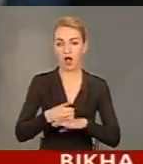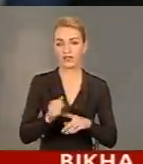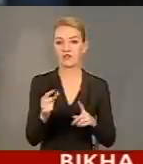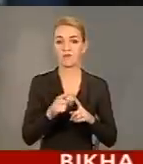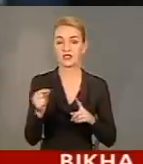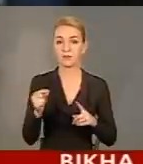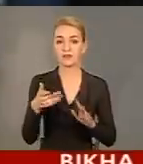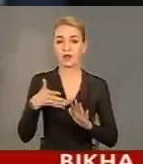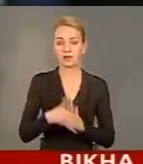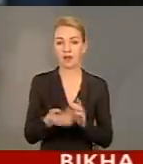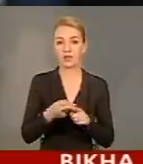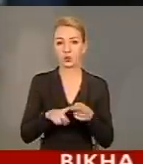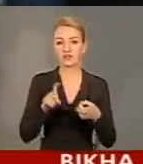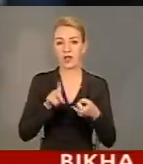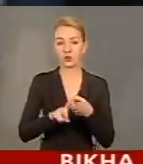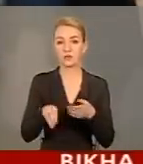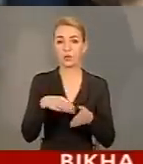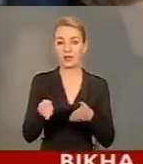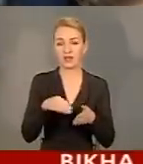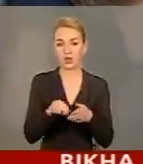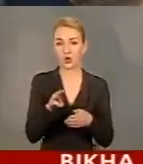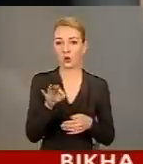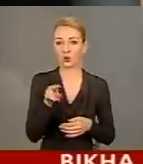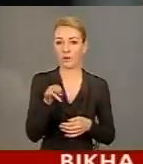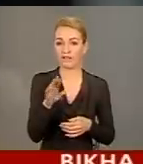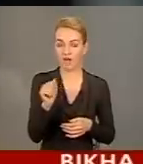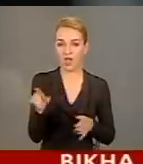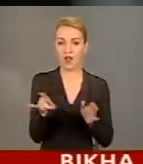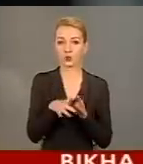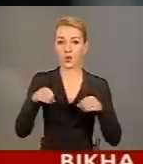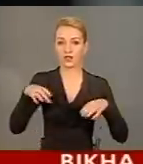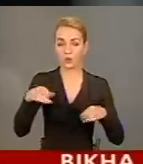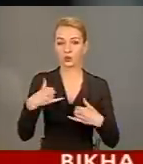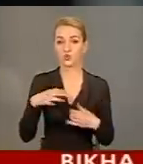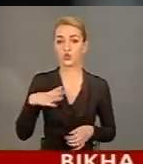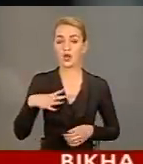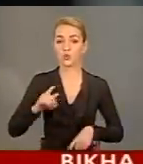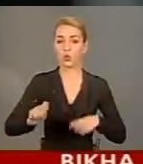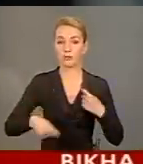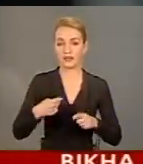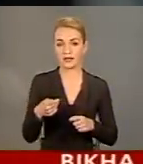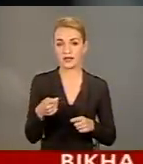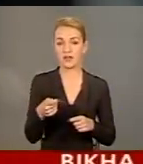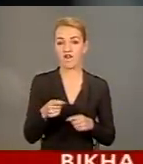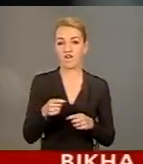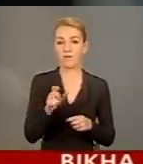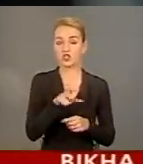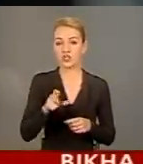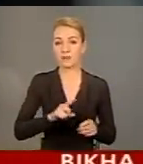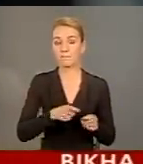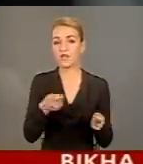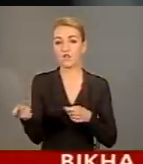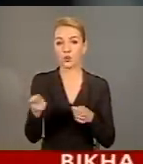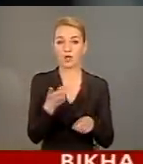принципі, затрат, это связано с приобретением топлива и электроэнергии. У нас ожидается убытки в пассажирских перевозках более